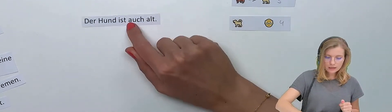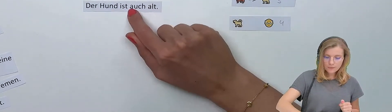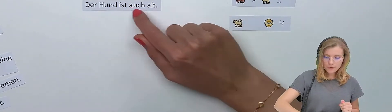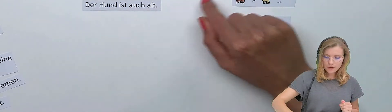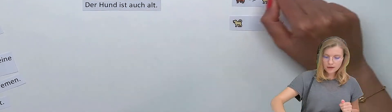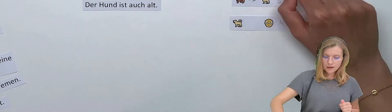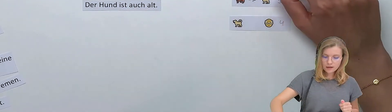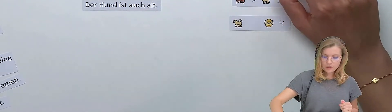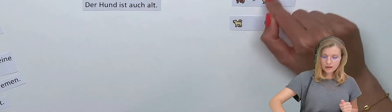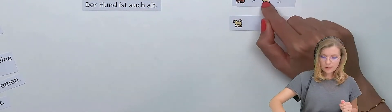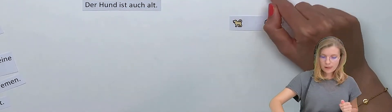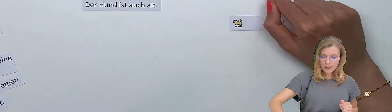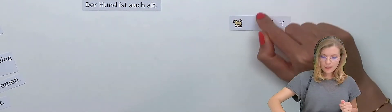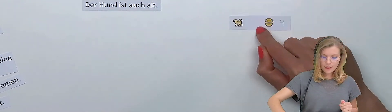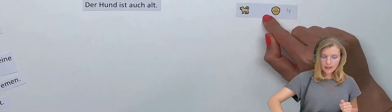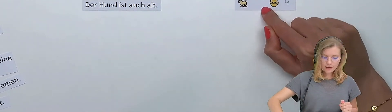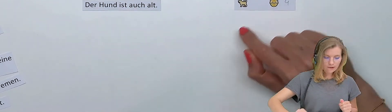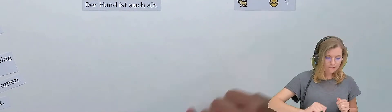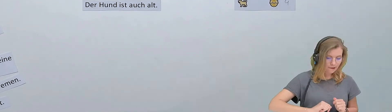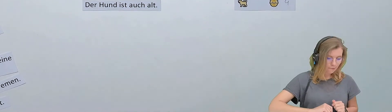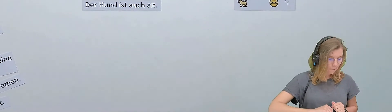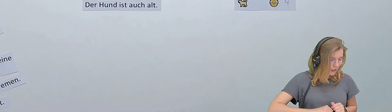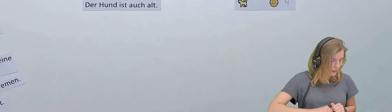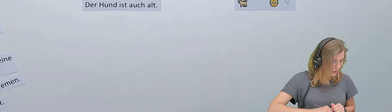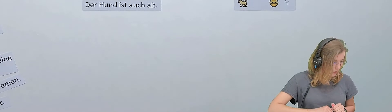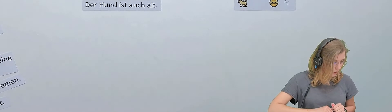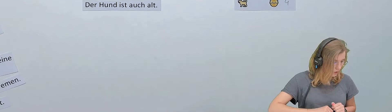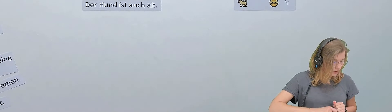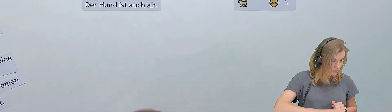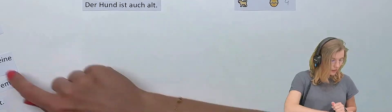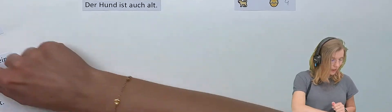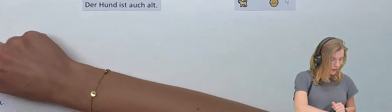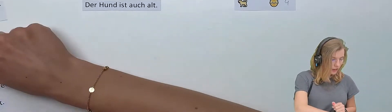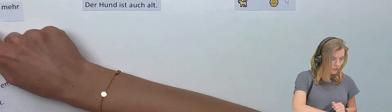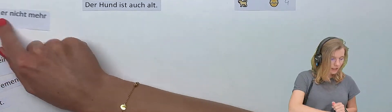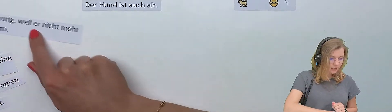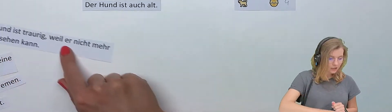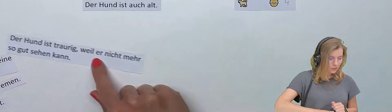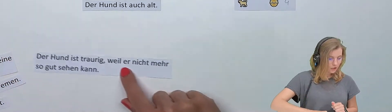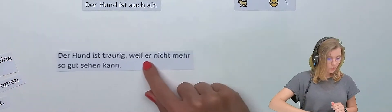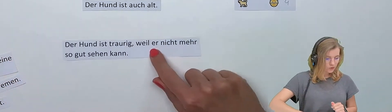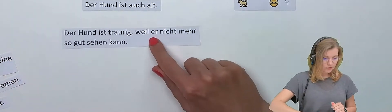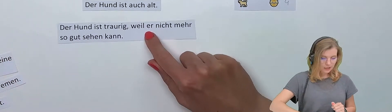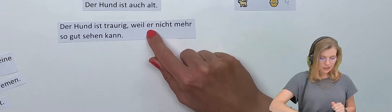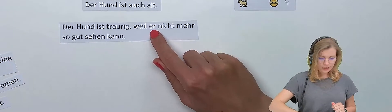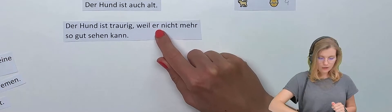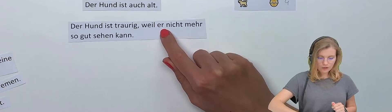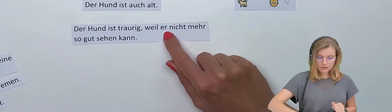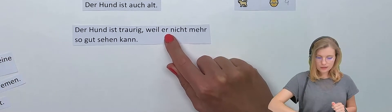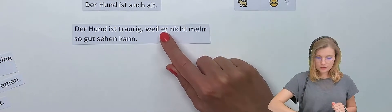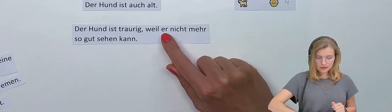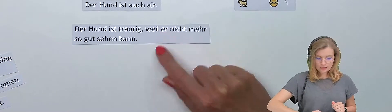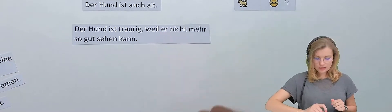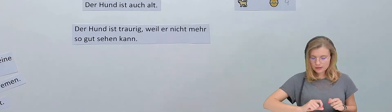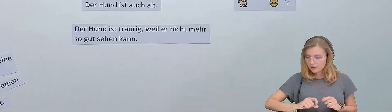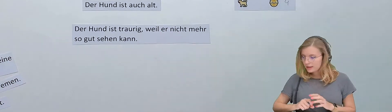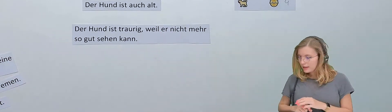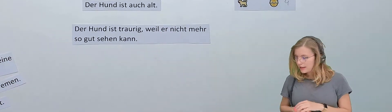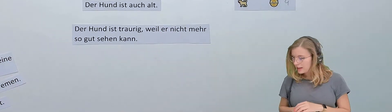So, genau, mach doch noch mal 2, 3 Zeilen weiter. Okay. Der Hund ist traurig, weil er nicht mehr so gut sehen kann, kommt jetzt.